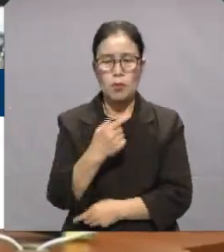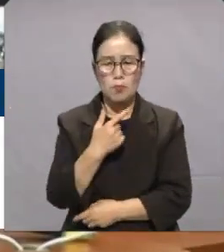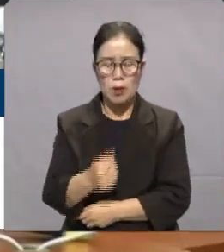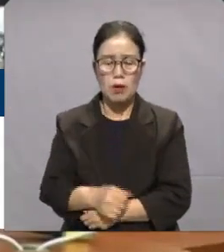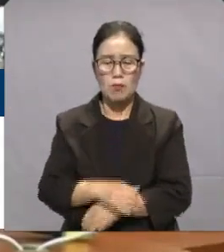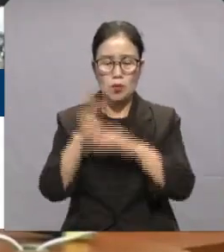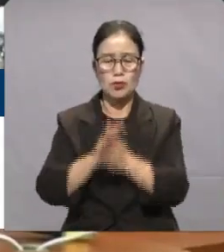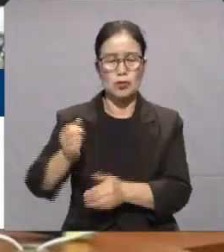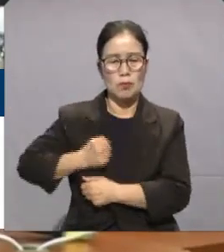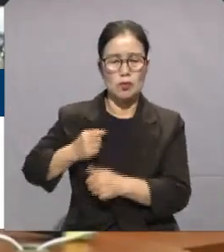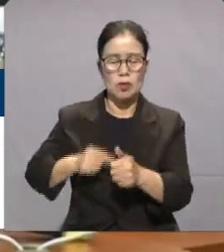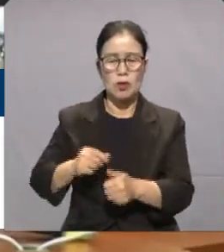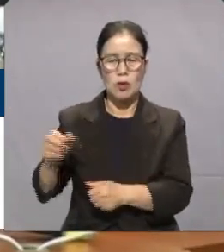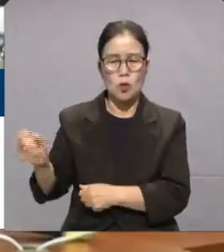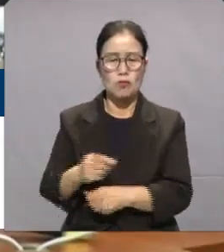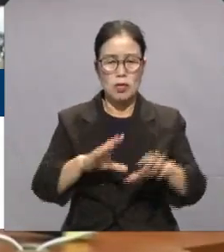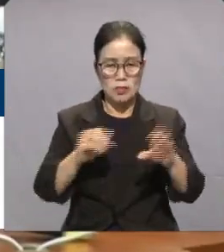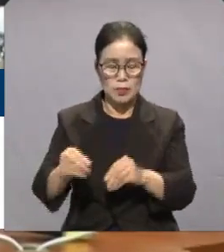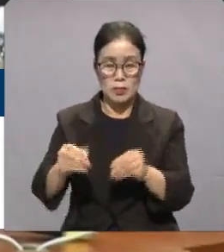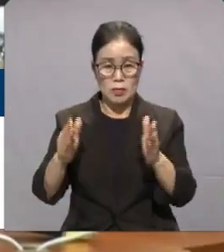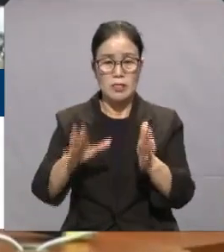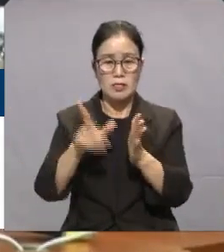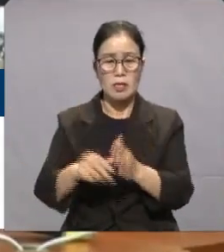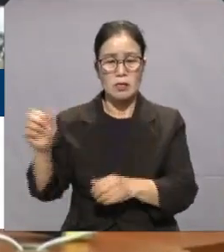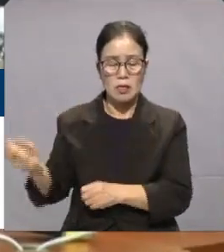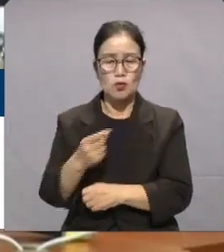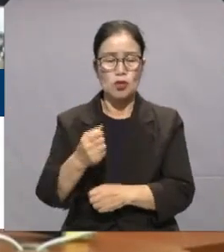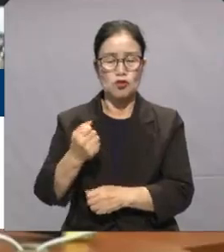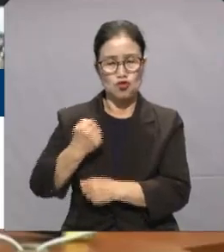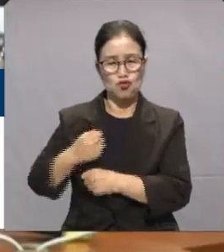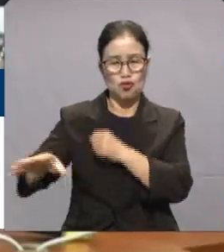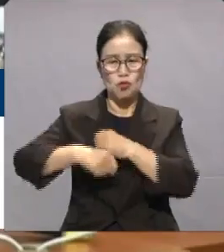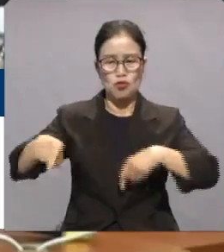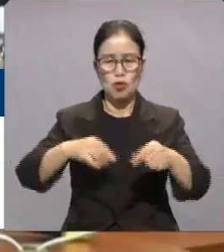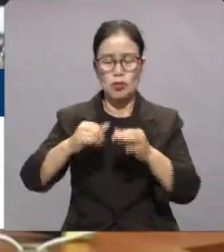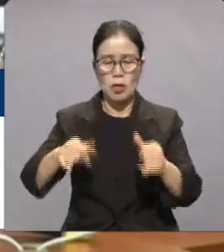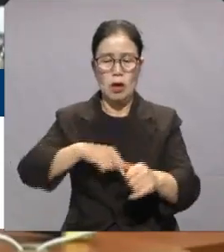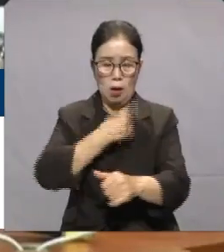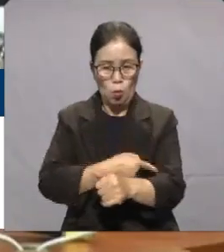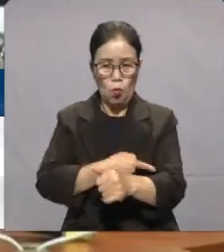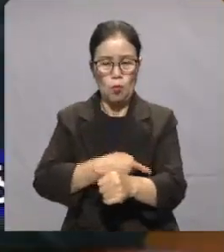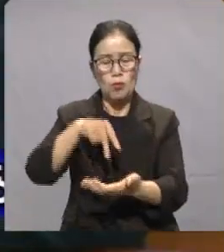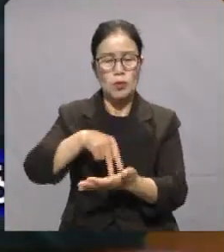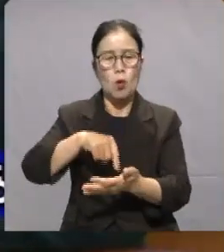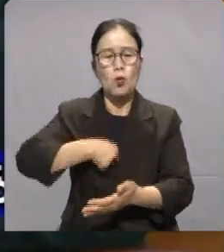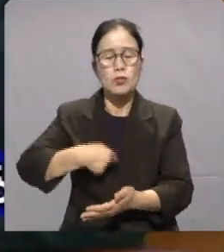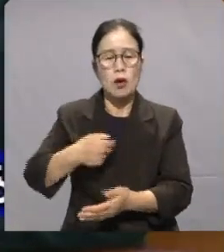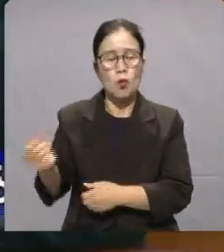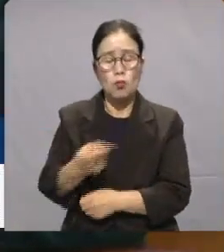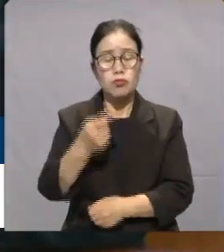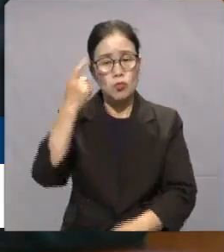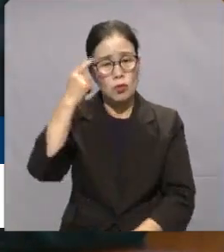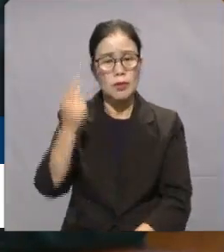모든 장병들에게 골프가 금지되어 있는 기간 대통령이 군 통수권자로 왜 혼자 골프 쳤는지. 대통령은